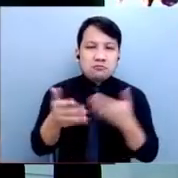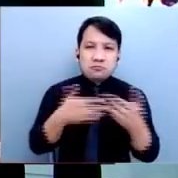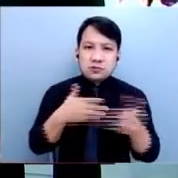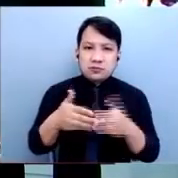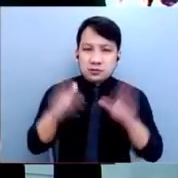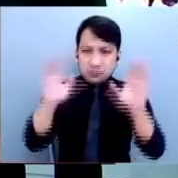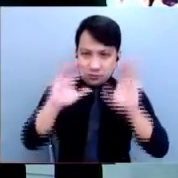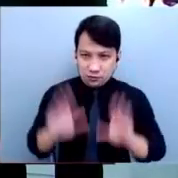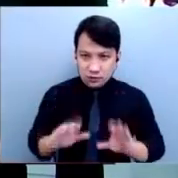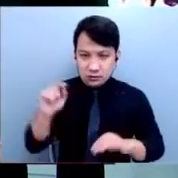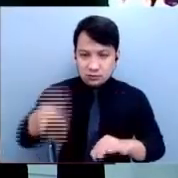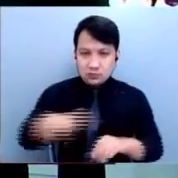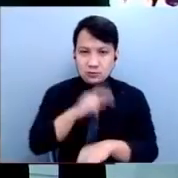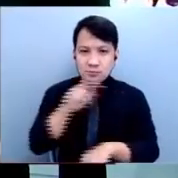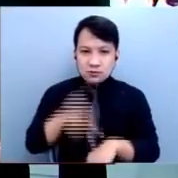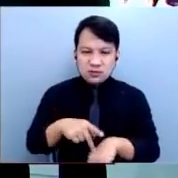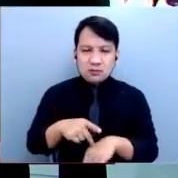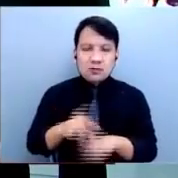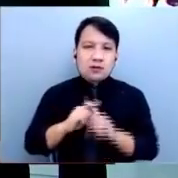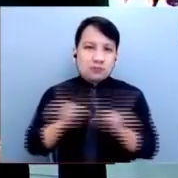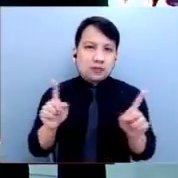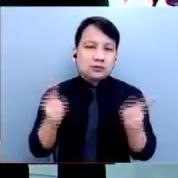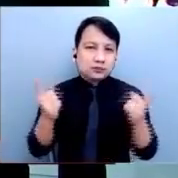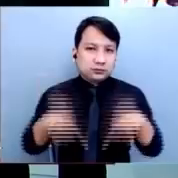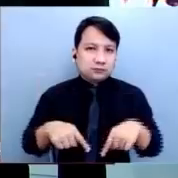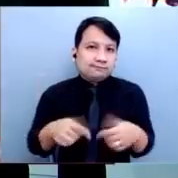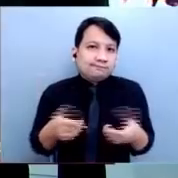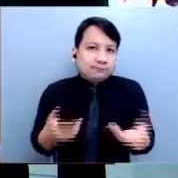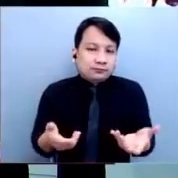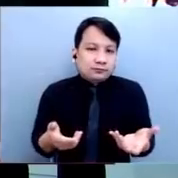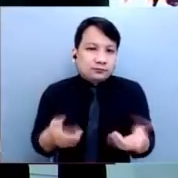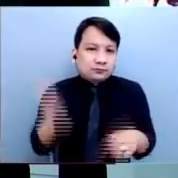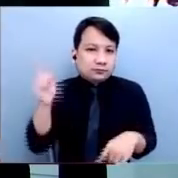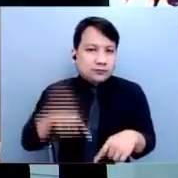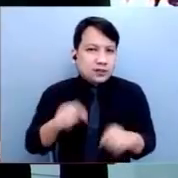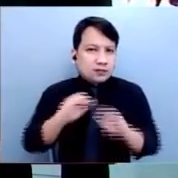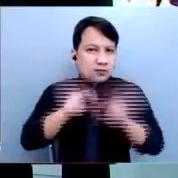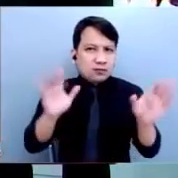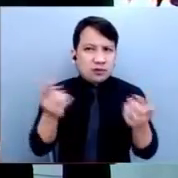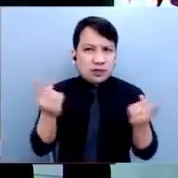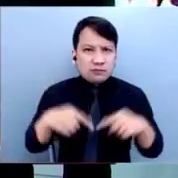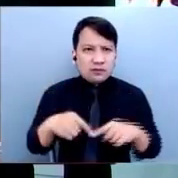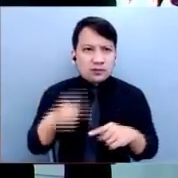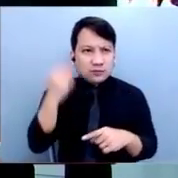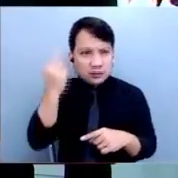sa Pilipinas. Pero sa kabila po ng lahat ng yan, hindi pa rin malinaw kung ano ang dahilan